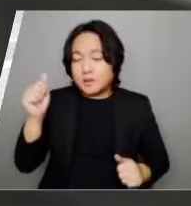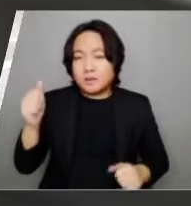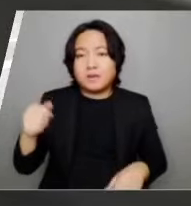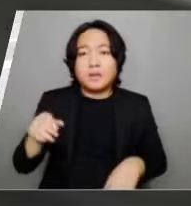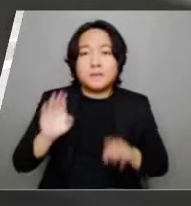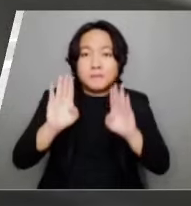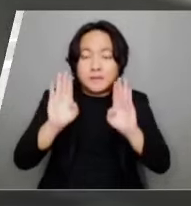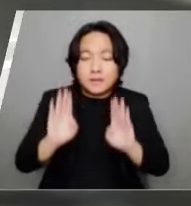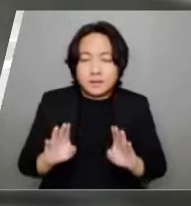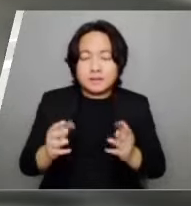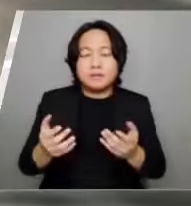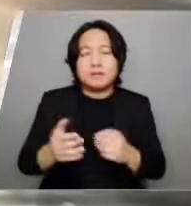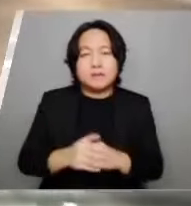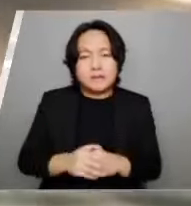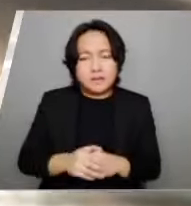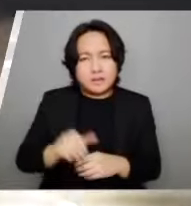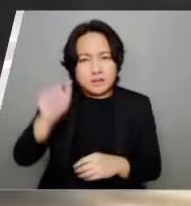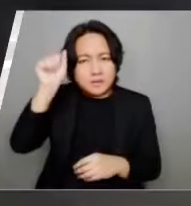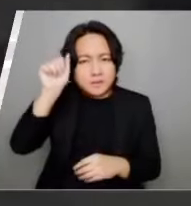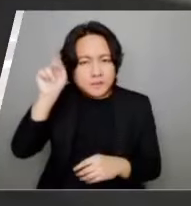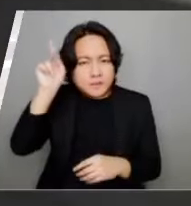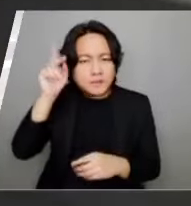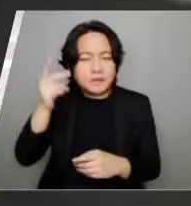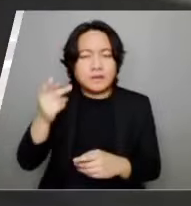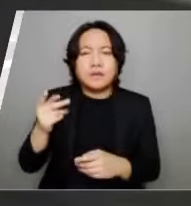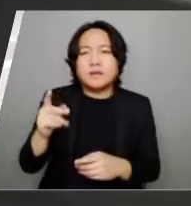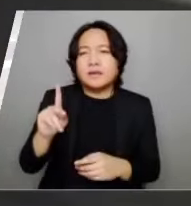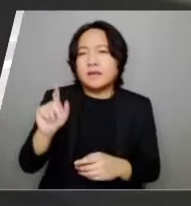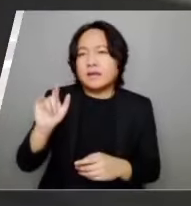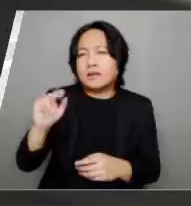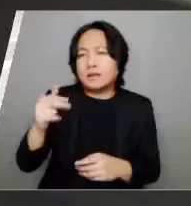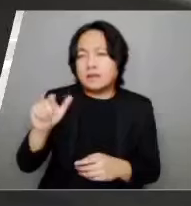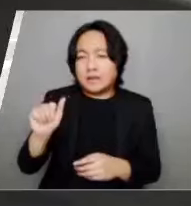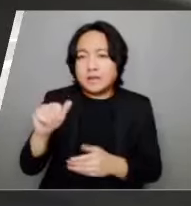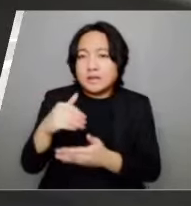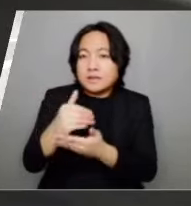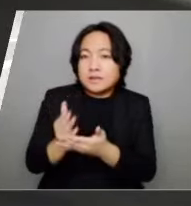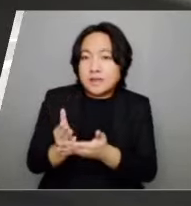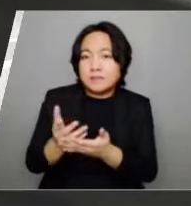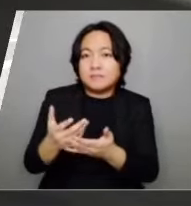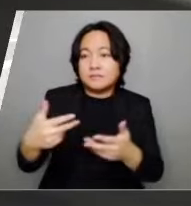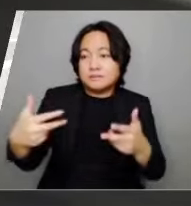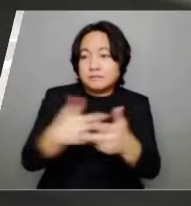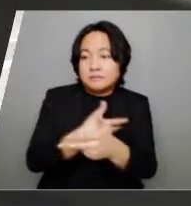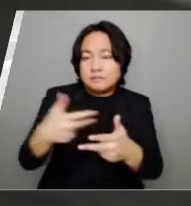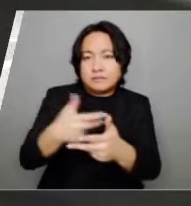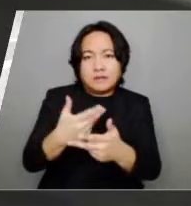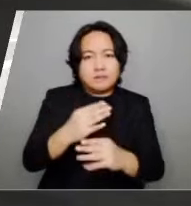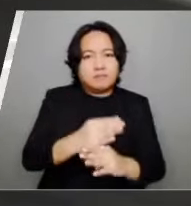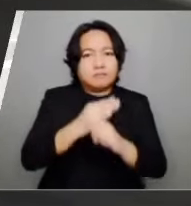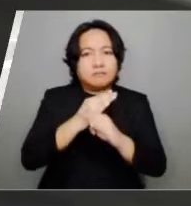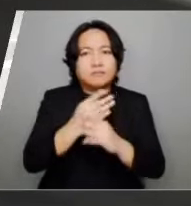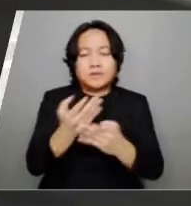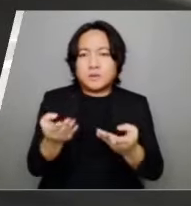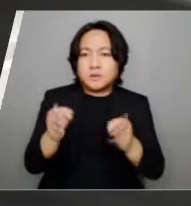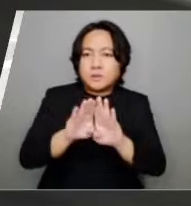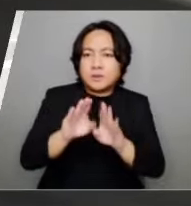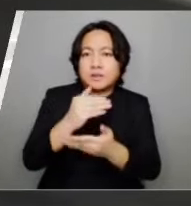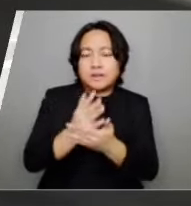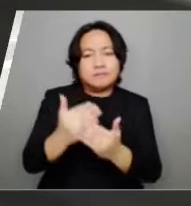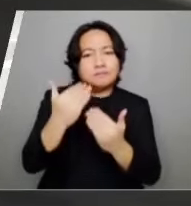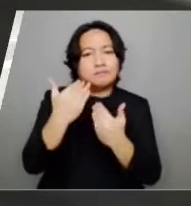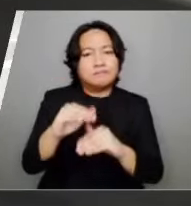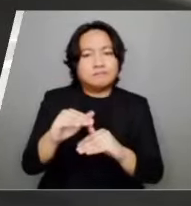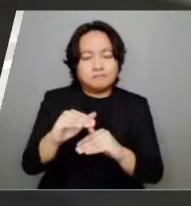meron pa po dyan mga kalsada na sarado at yung iba naman po ay limitado ang access. Yan muna po pinakauling ulat mula dito sa